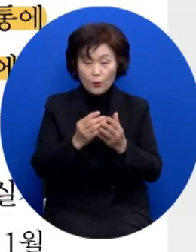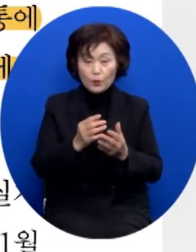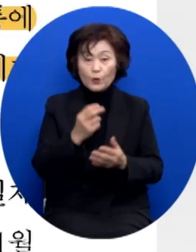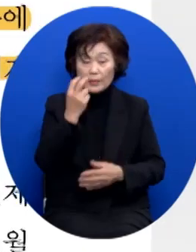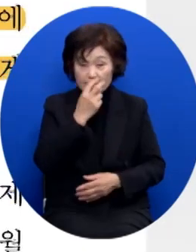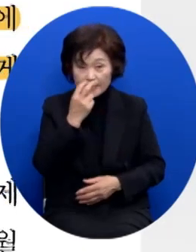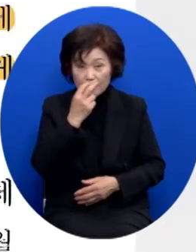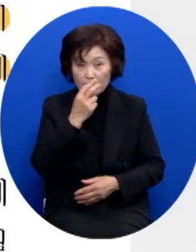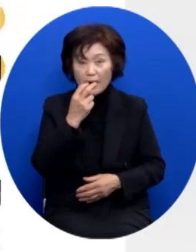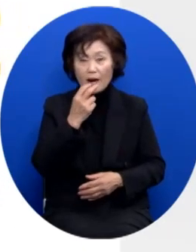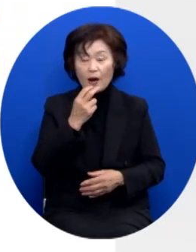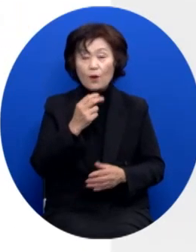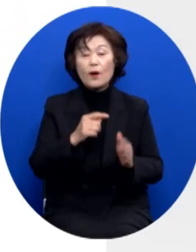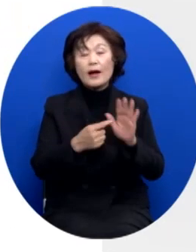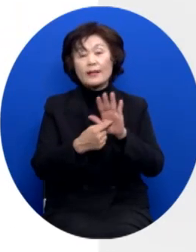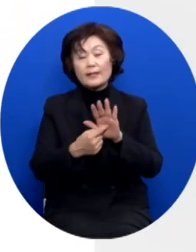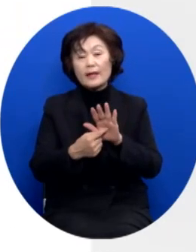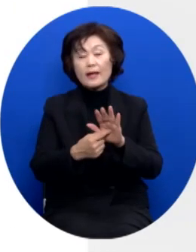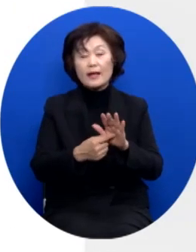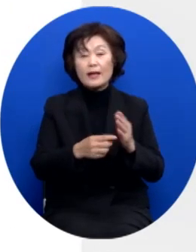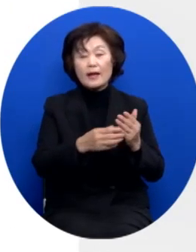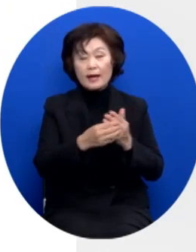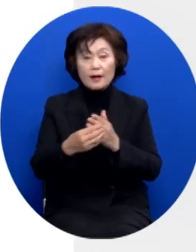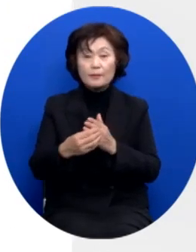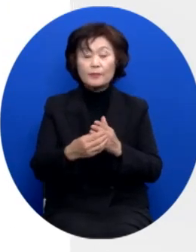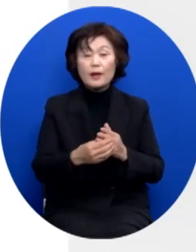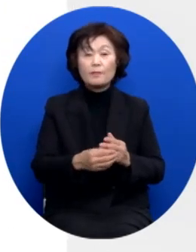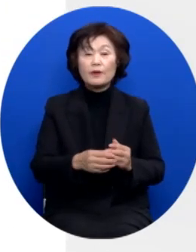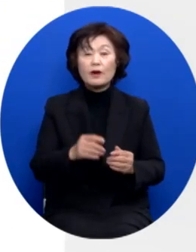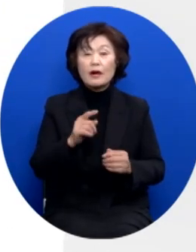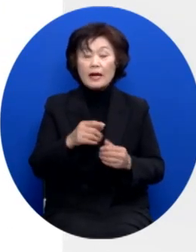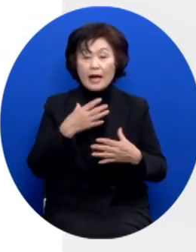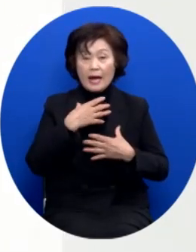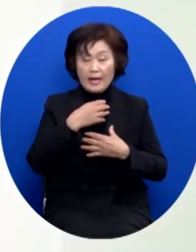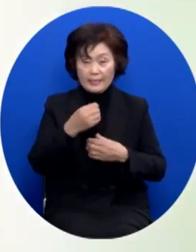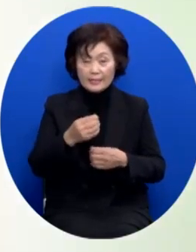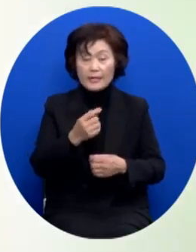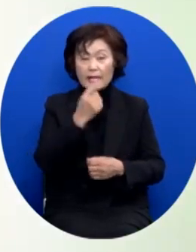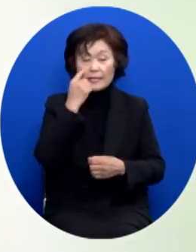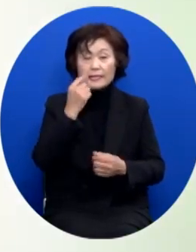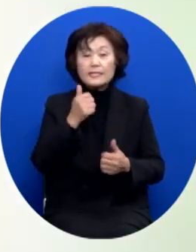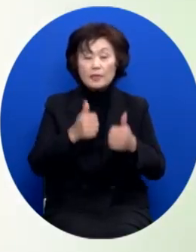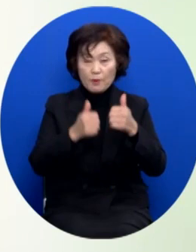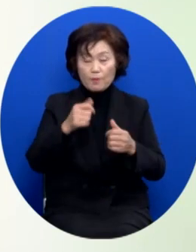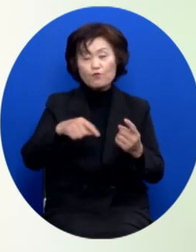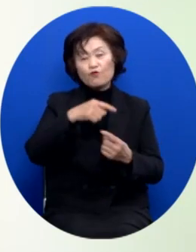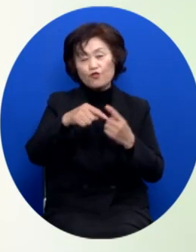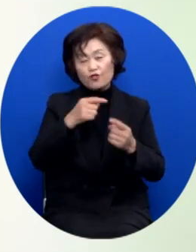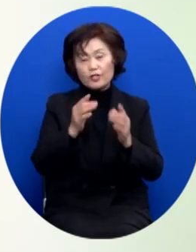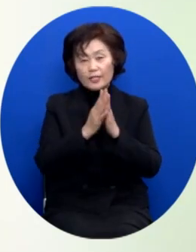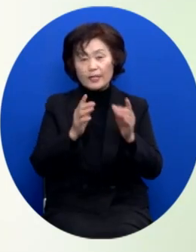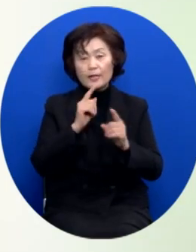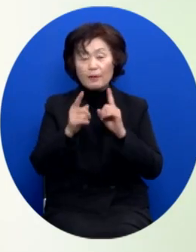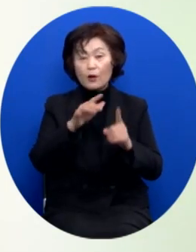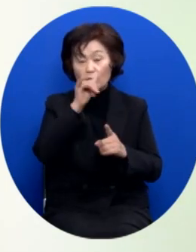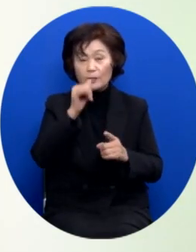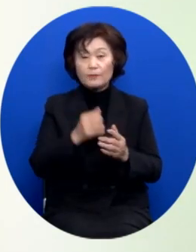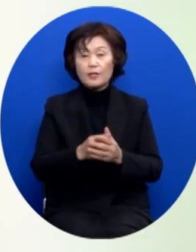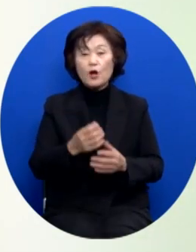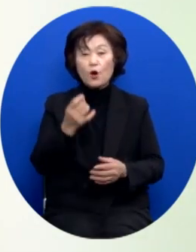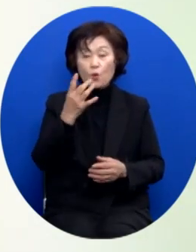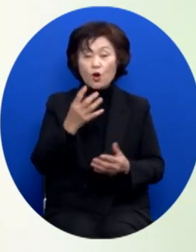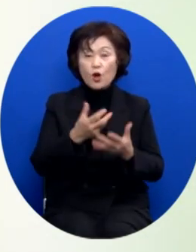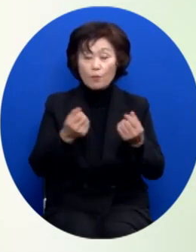기능을 사용자에게 안내하는 등 안정적인 운영 전환을 위해 시범 운영을 시작한다고 전했습니다. 또 기존에